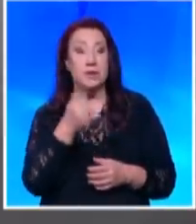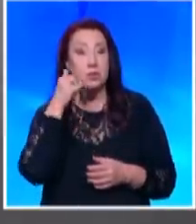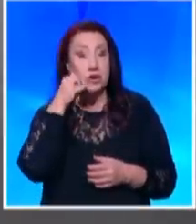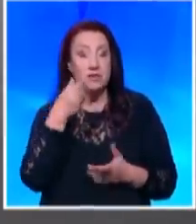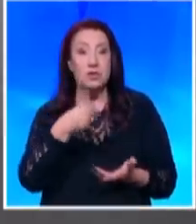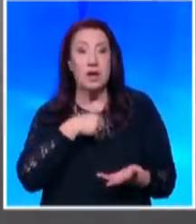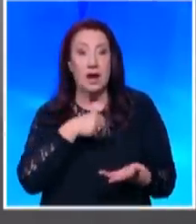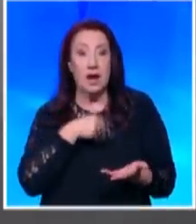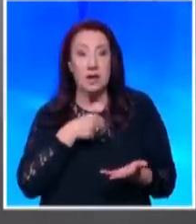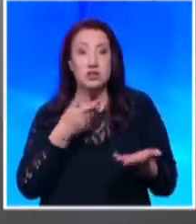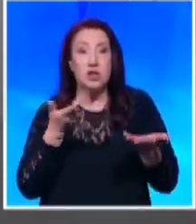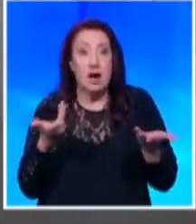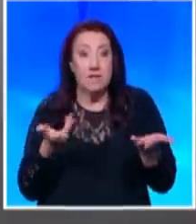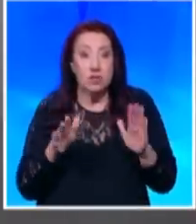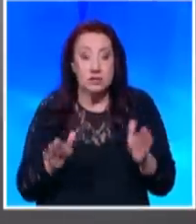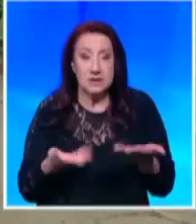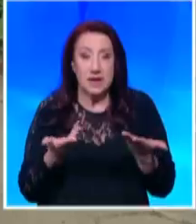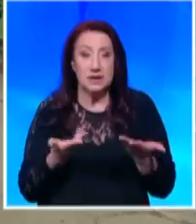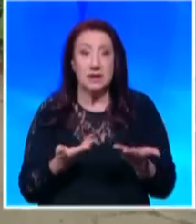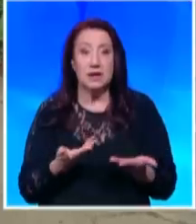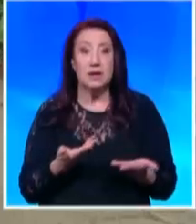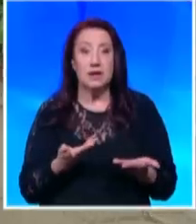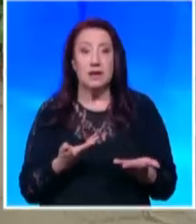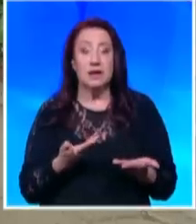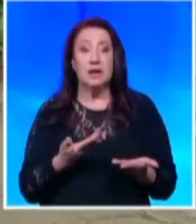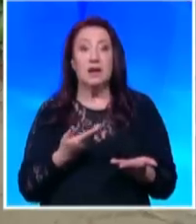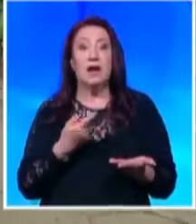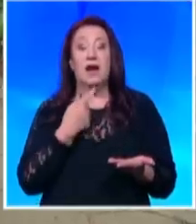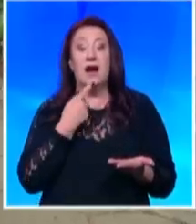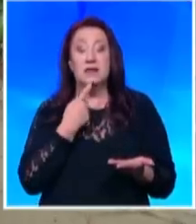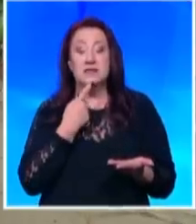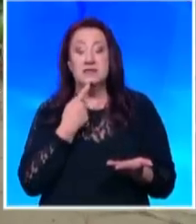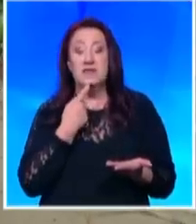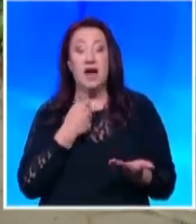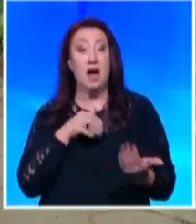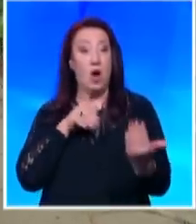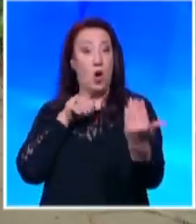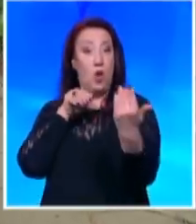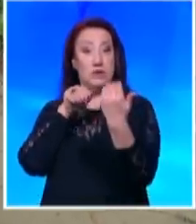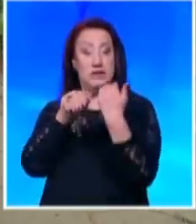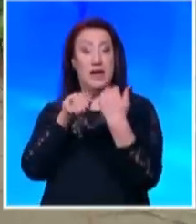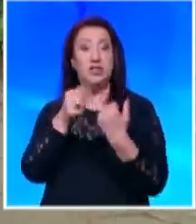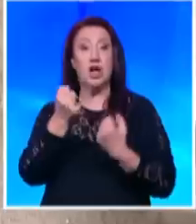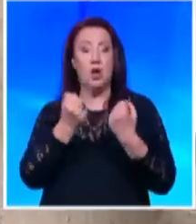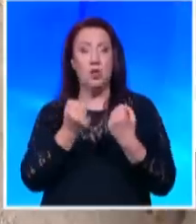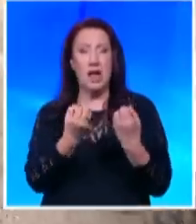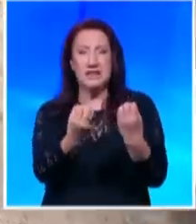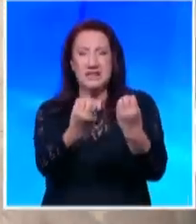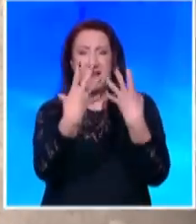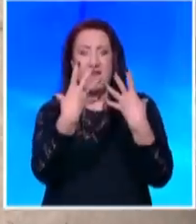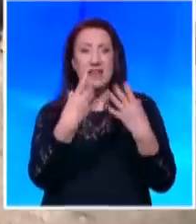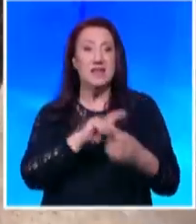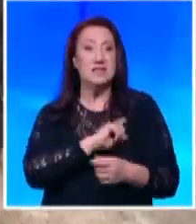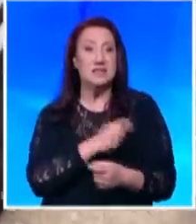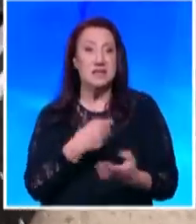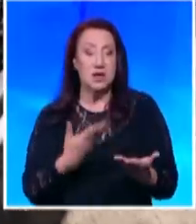тате, какво стана? Тате, отсреща кола. Осветиха ми очите. Адриан е